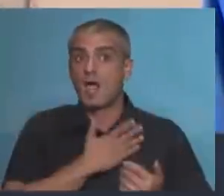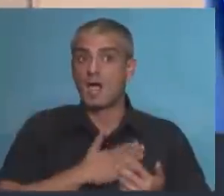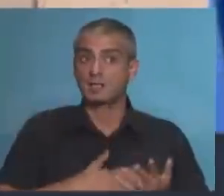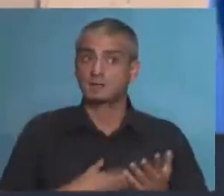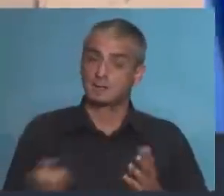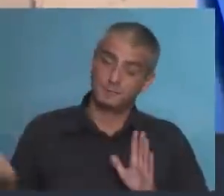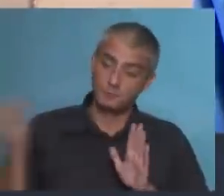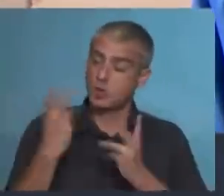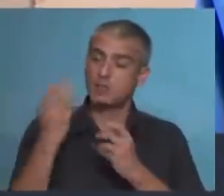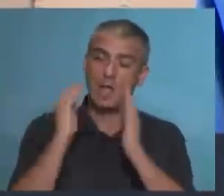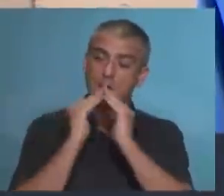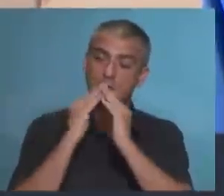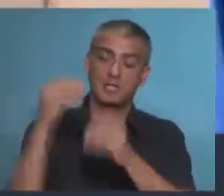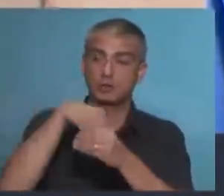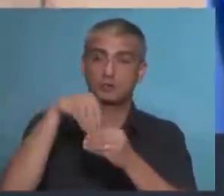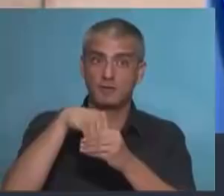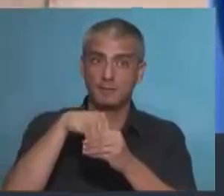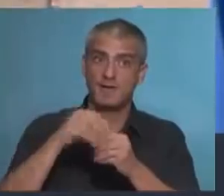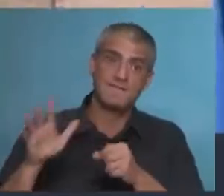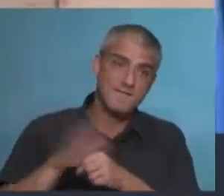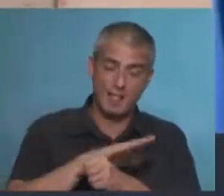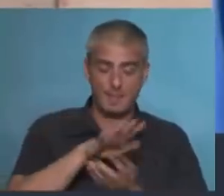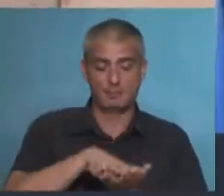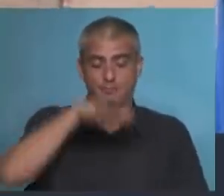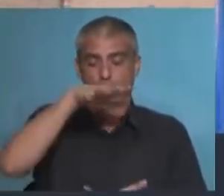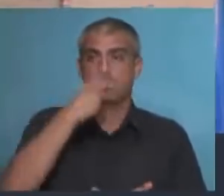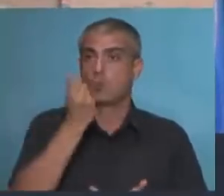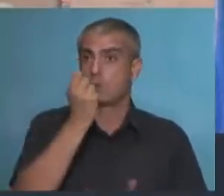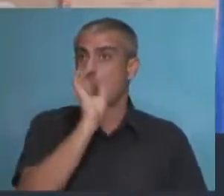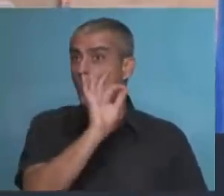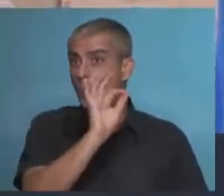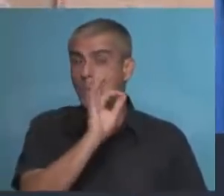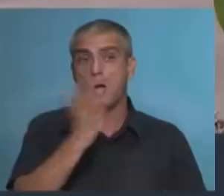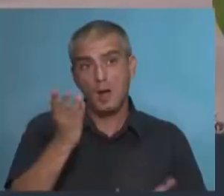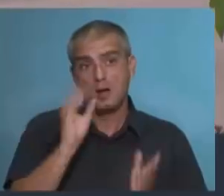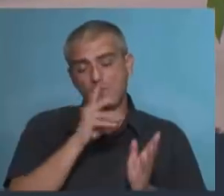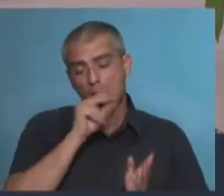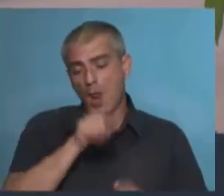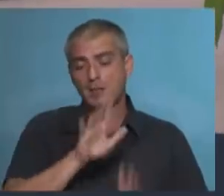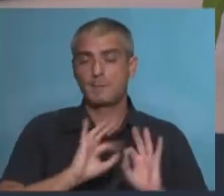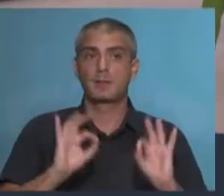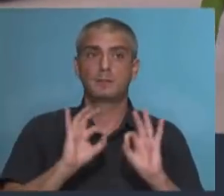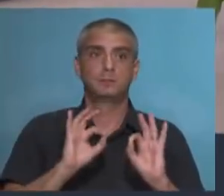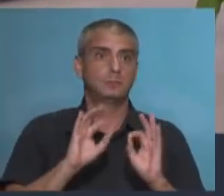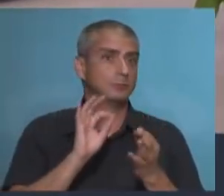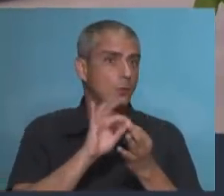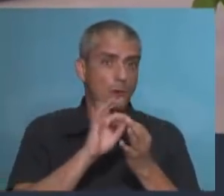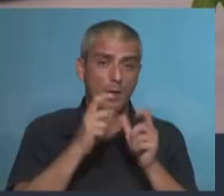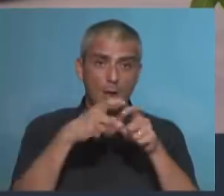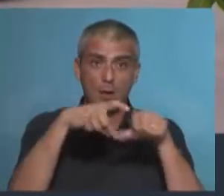כמה שיותר מתיישבים ולמלא ולהקדיש את הקופה, ושמתם את זה בצד. כולו